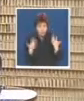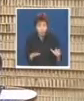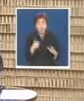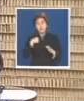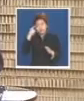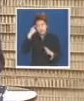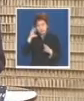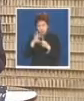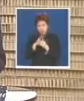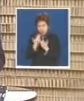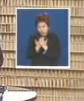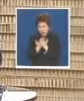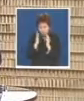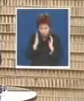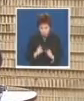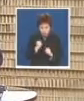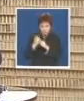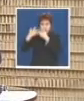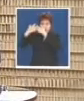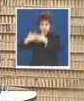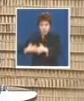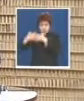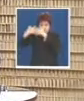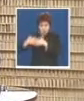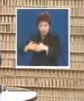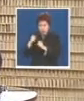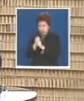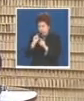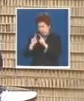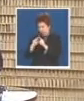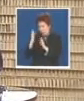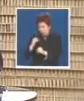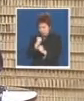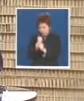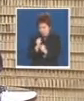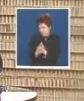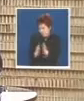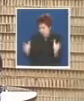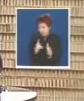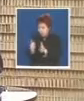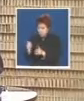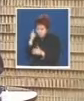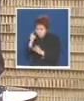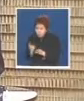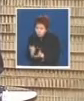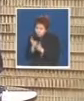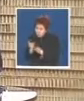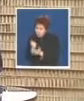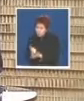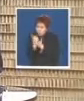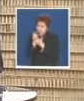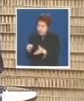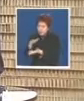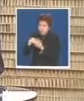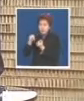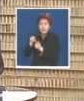ำก็คือเอาต้นทุนนะครับของอุตสาหกรรมที่ใช้แรงงานมากเนี่ยมาดูว่ามีอะไรบ้างที่เป็นมาตรการที่จะช่วยเหลือให้ธุรกิจเหล่านั้น